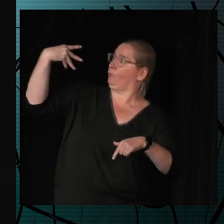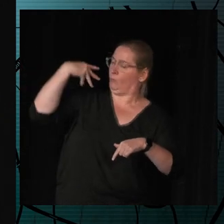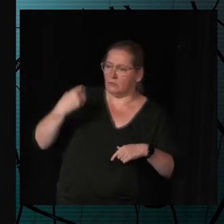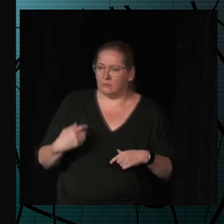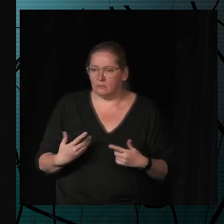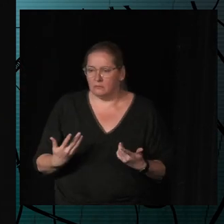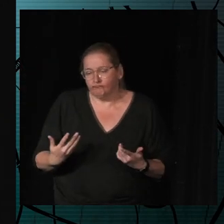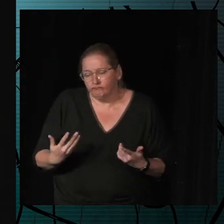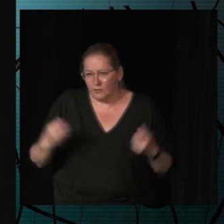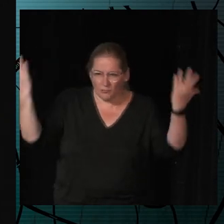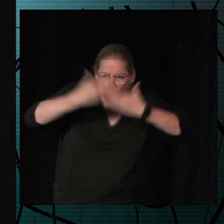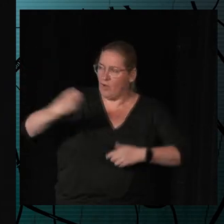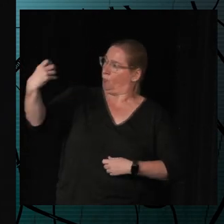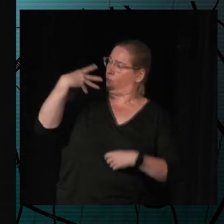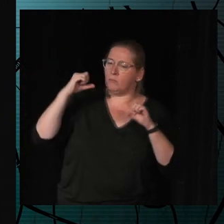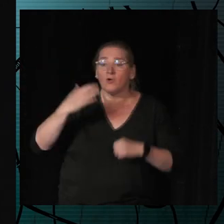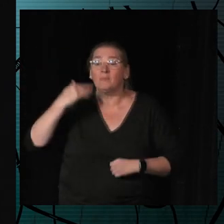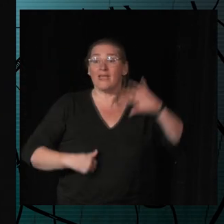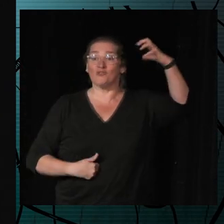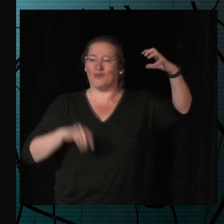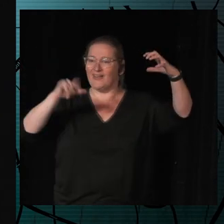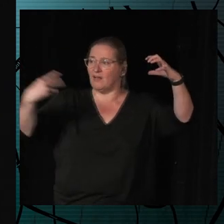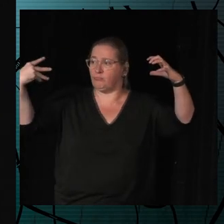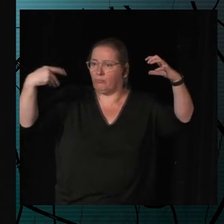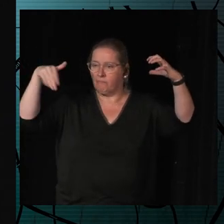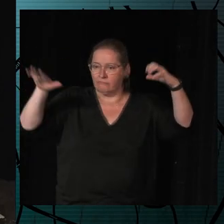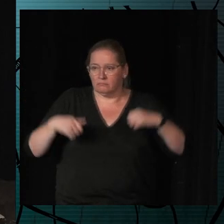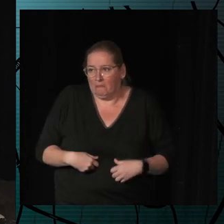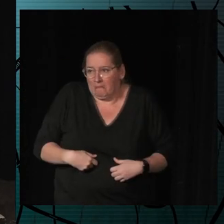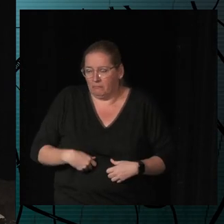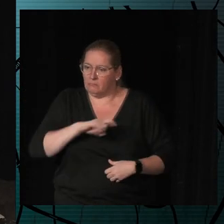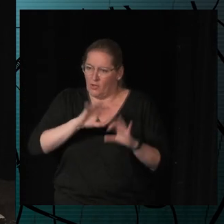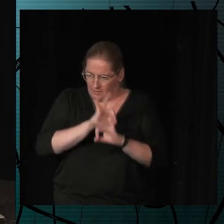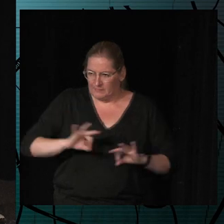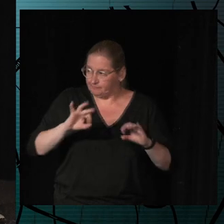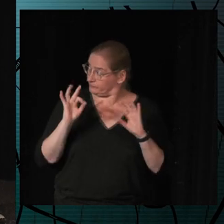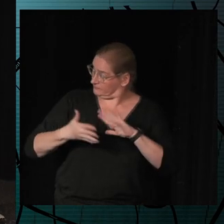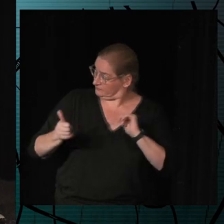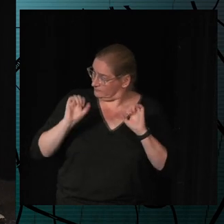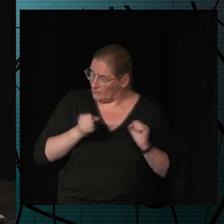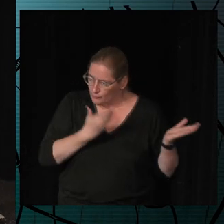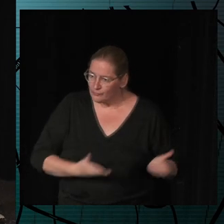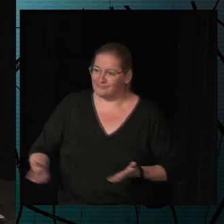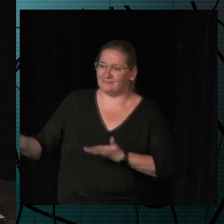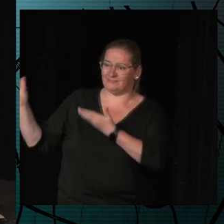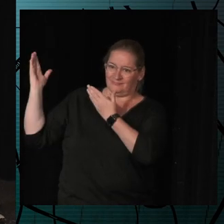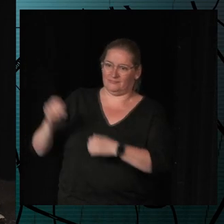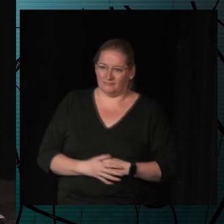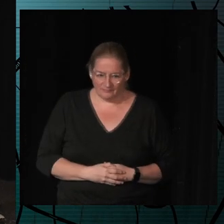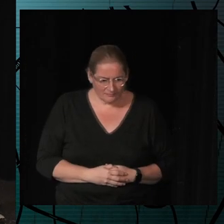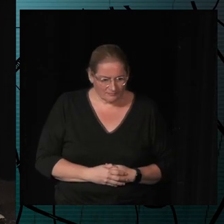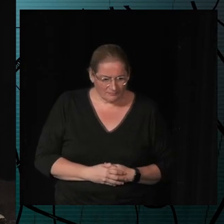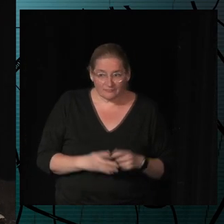midi c'est moins efficace transition parfaite et pour on s'est pas concerté mais est-ce qu'en régie on peut passer l'extrait numéro 2 de pletail